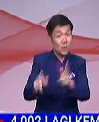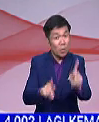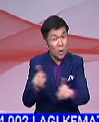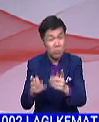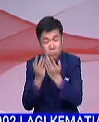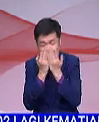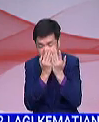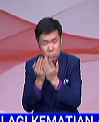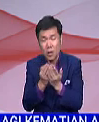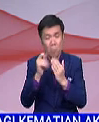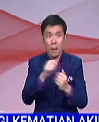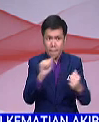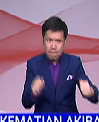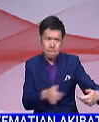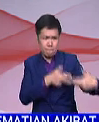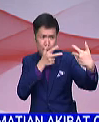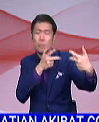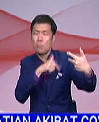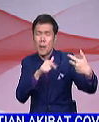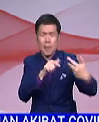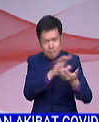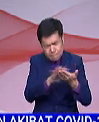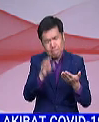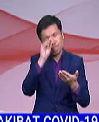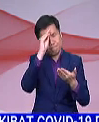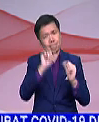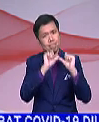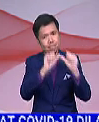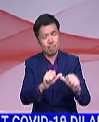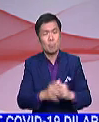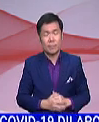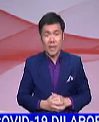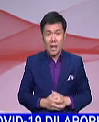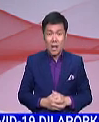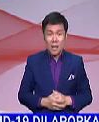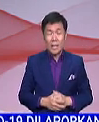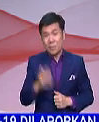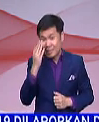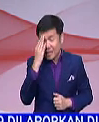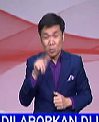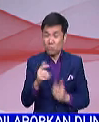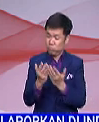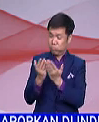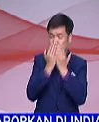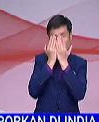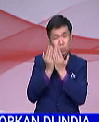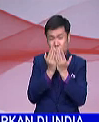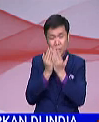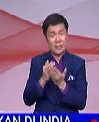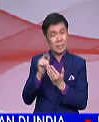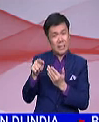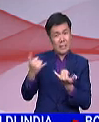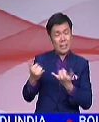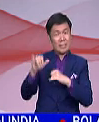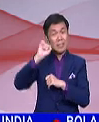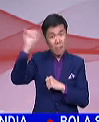kekal bersama guru-guru dalam pembelajaran secara maya. Dan kita faham bahawa murid-murid terutama di